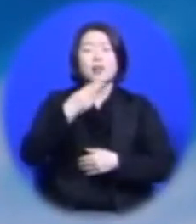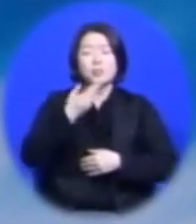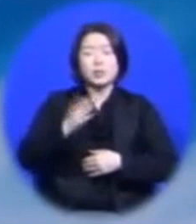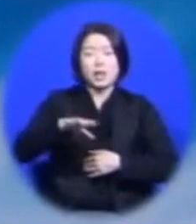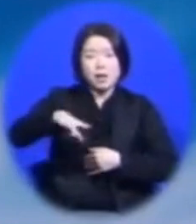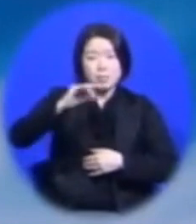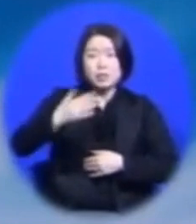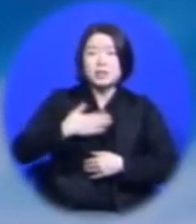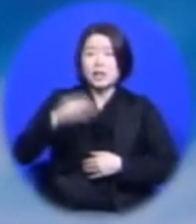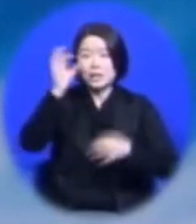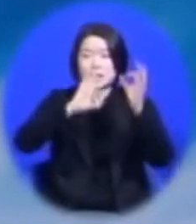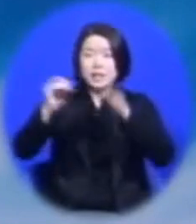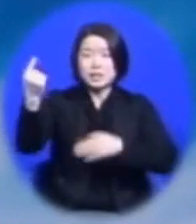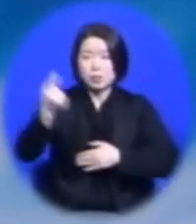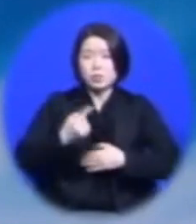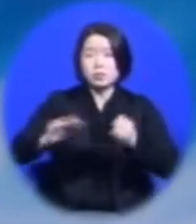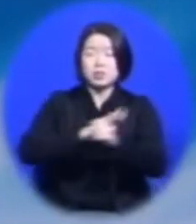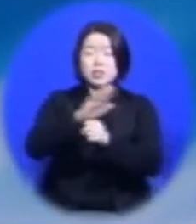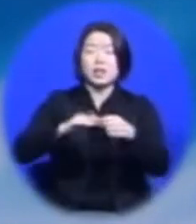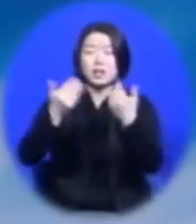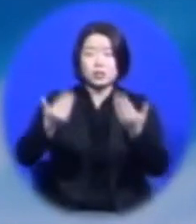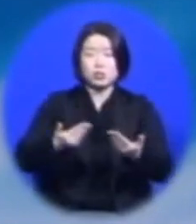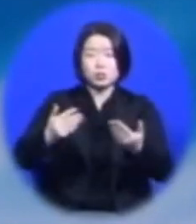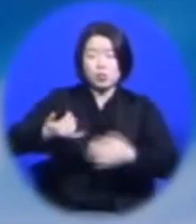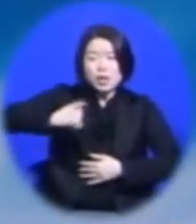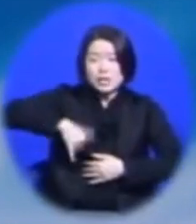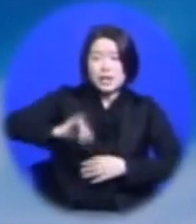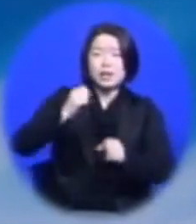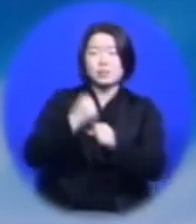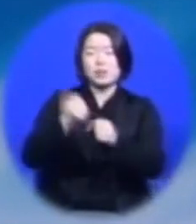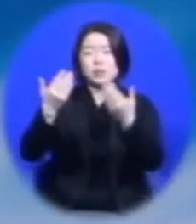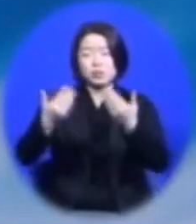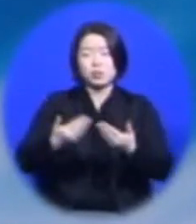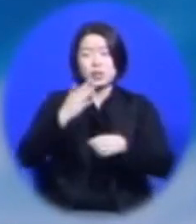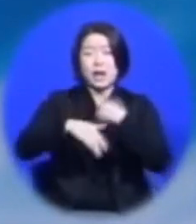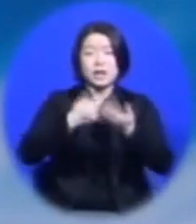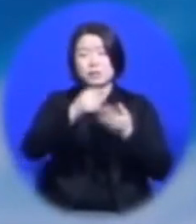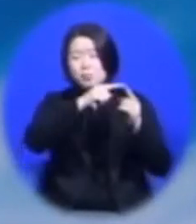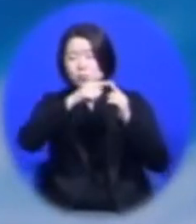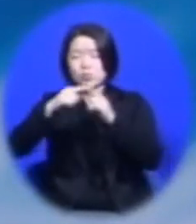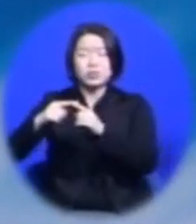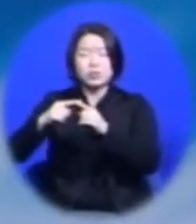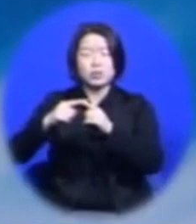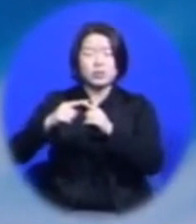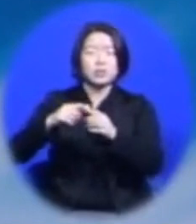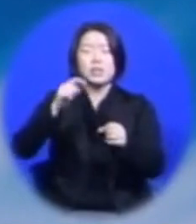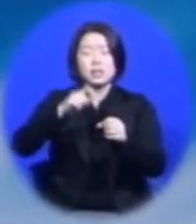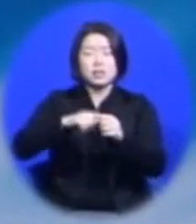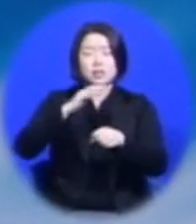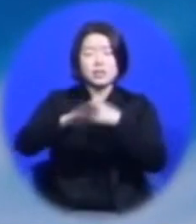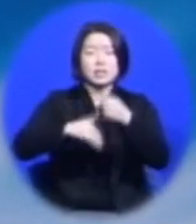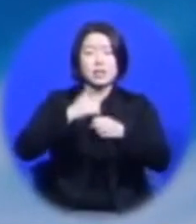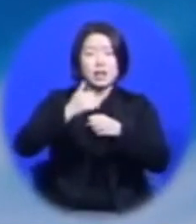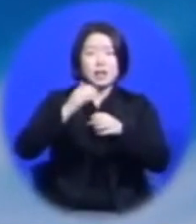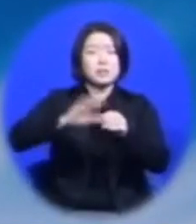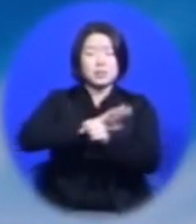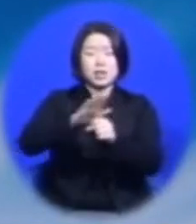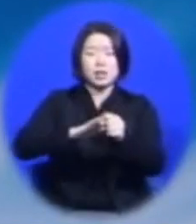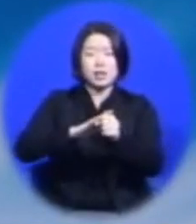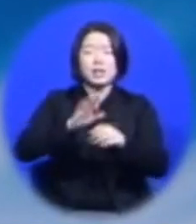나를 찾아오셔서 사랑하시고 자녀 삼으신 하나님의 무조건적인 아가페 사랑에 진심으로